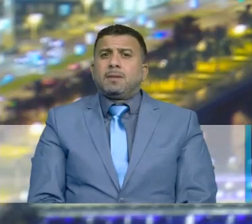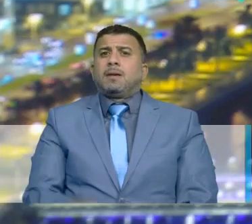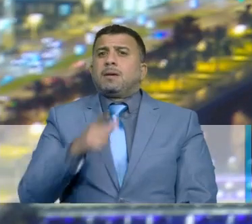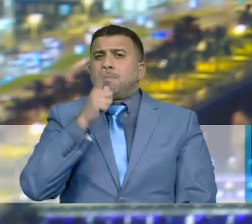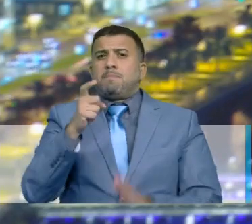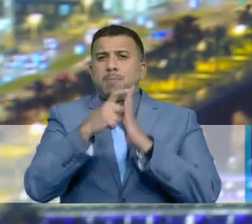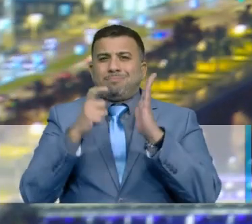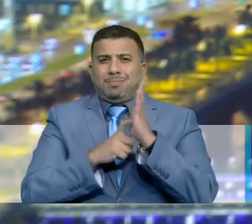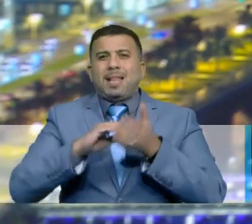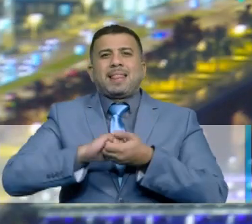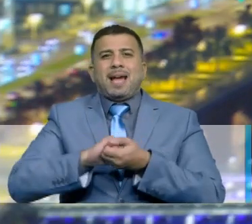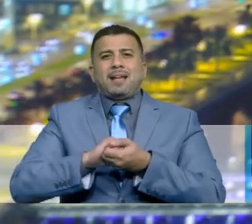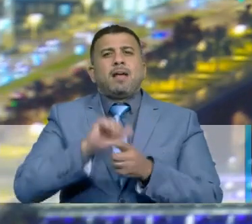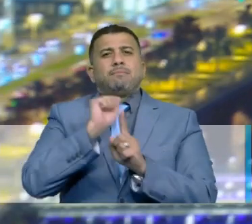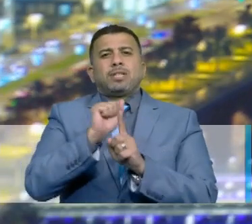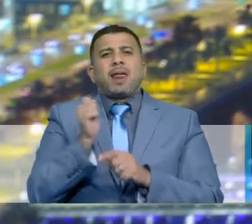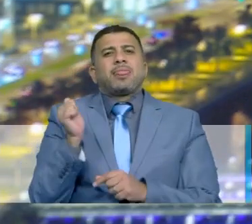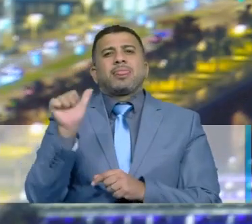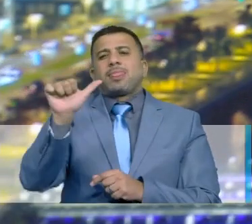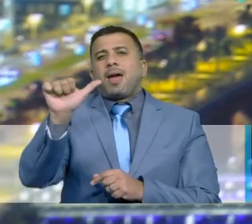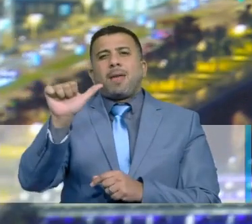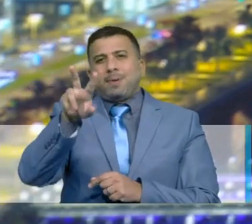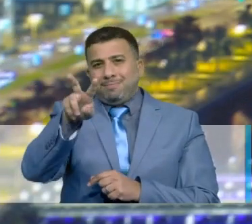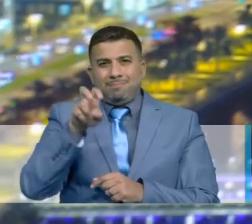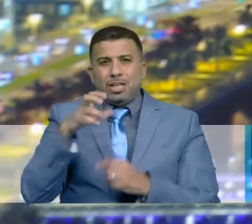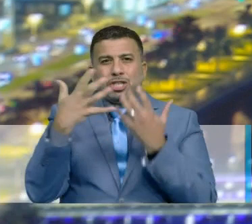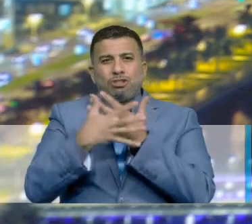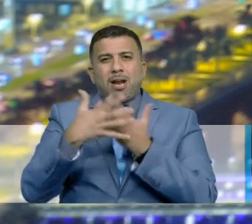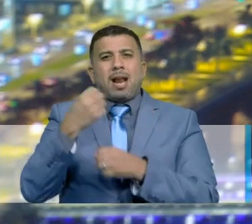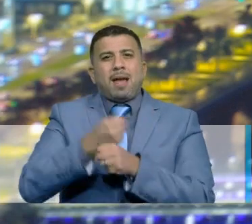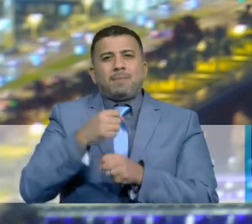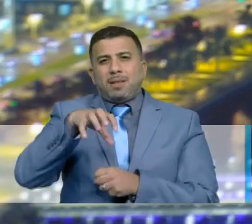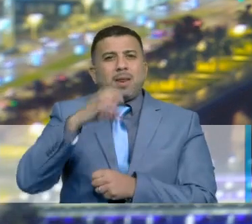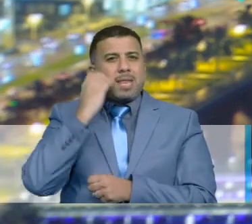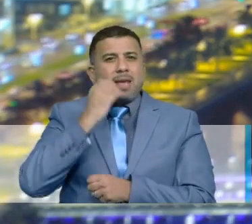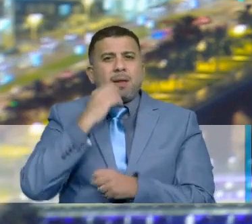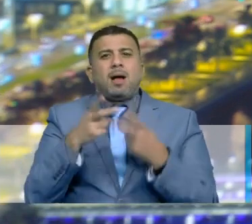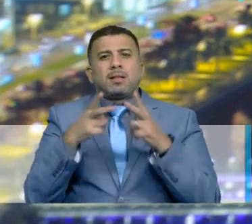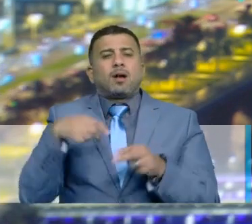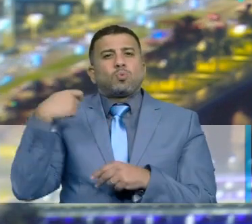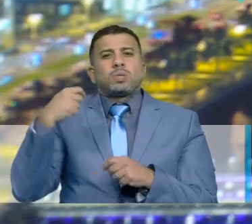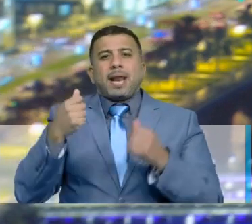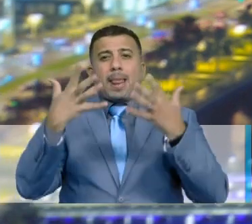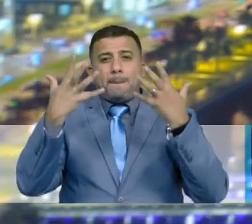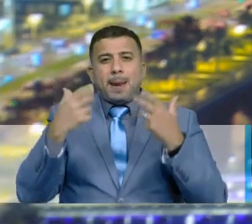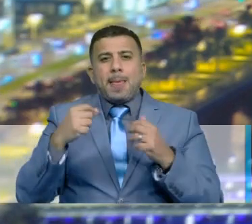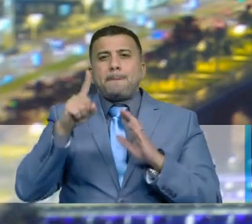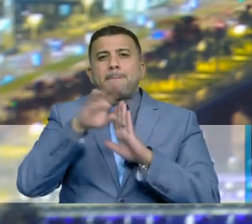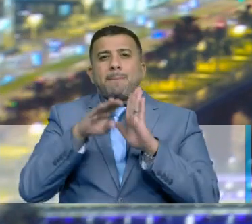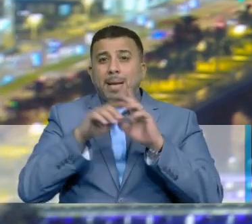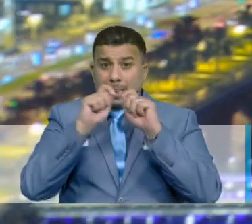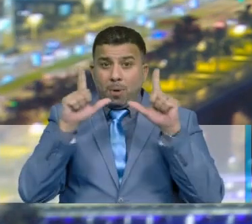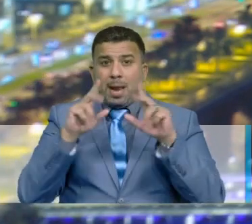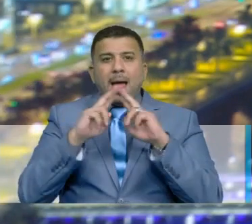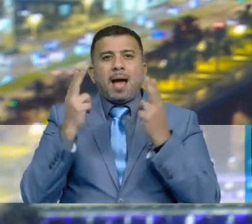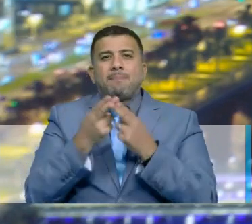بعد صدور مرسوم بقانون اتحادي في شأن الضريبة على الشركات والأعمال في دولة الإمارات، أطلقت وزارة المالية